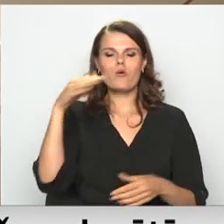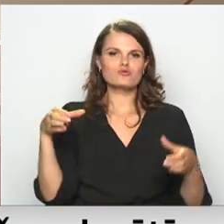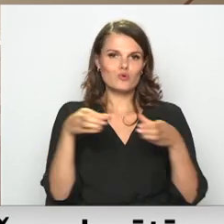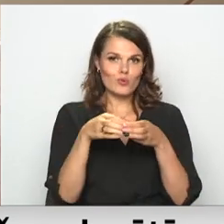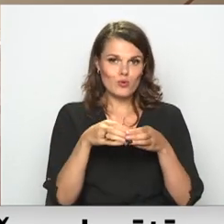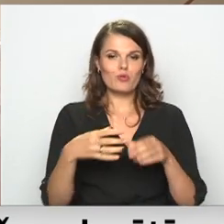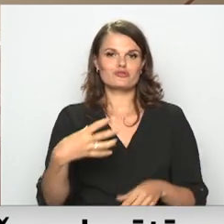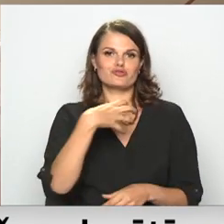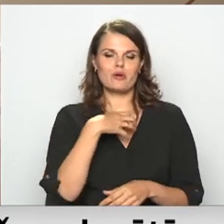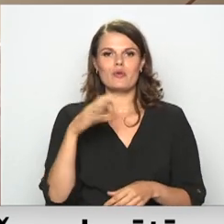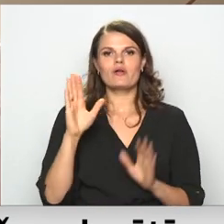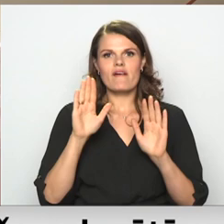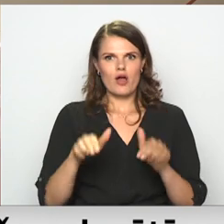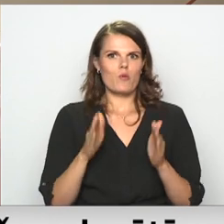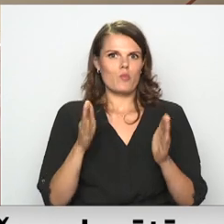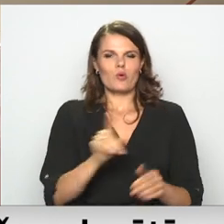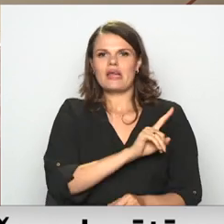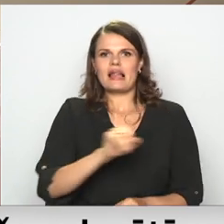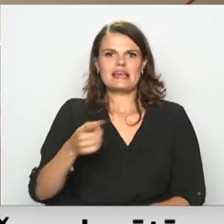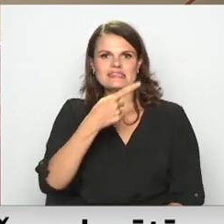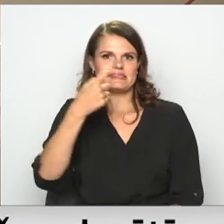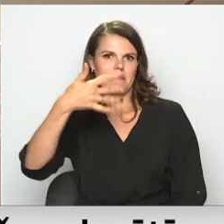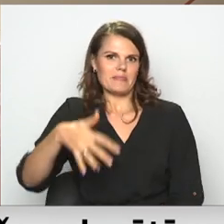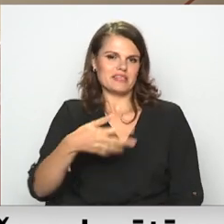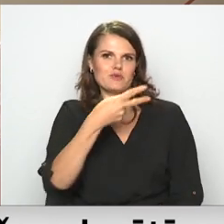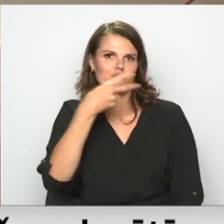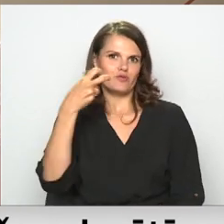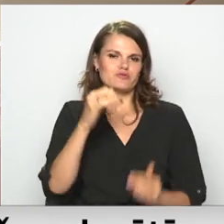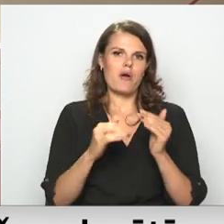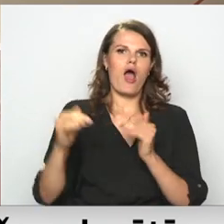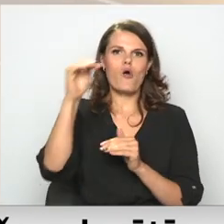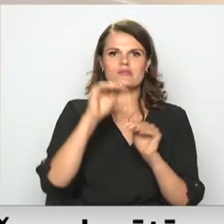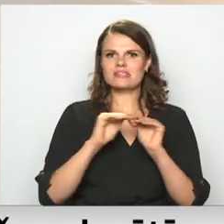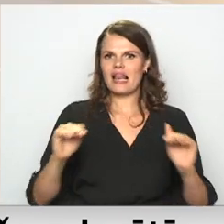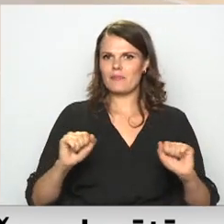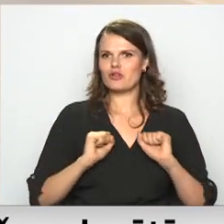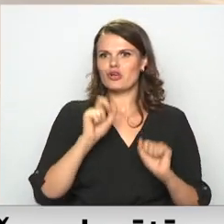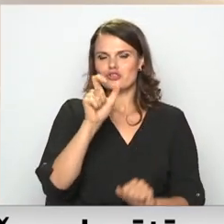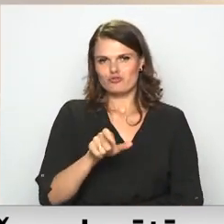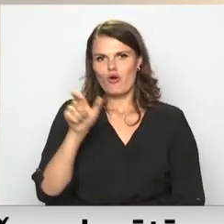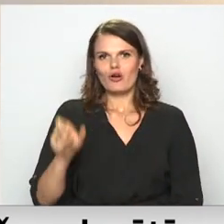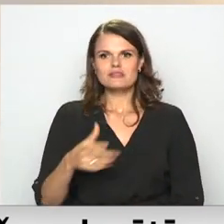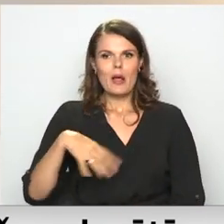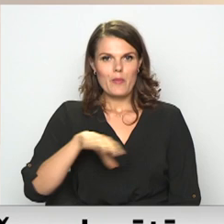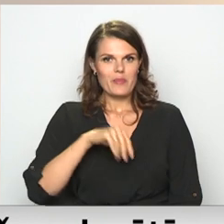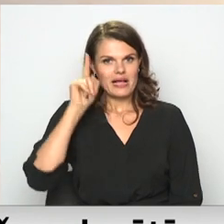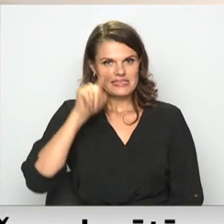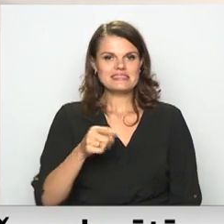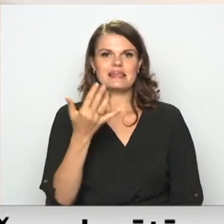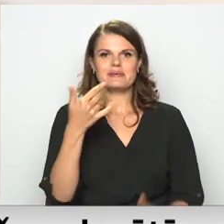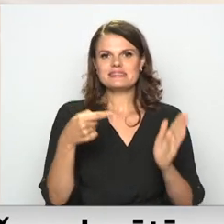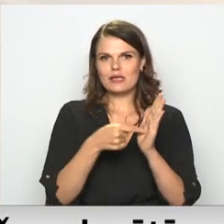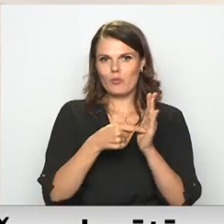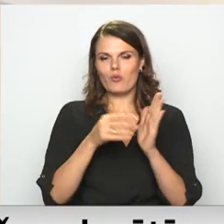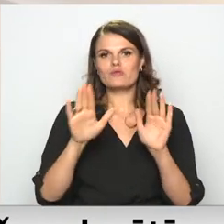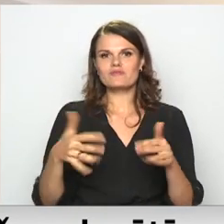un čempionātā var būt līdz pat 150-200 augsta līmeņa sportisti. Mēs zinām, cik punktus varētu dabūt